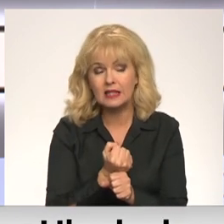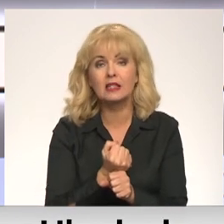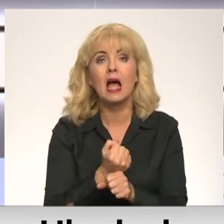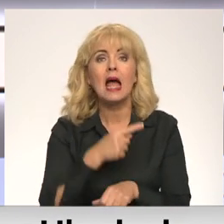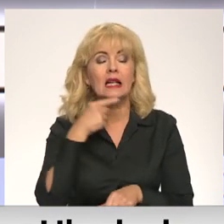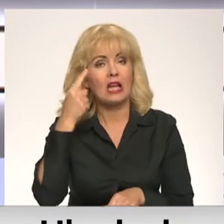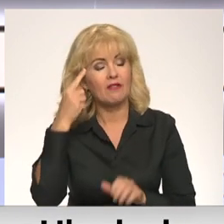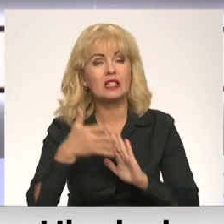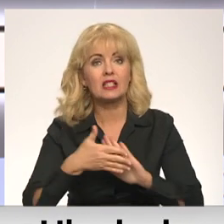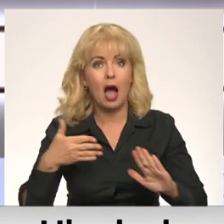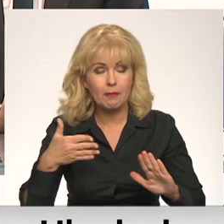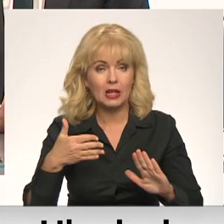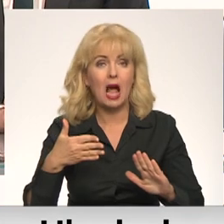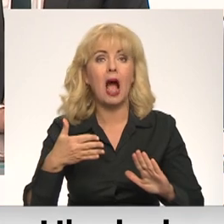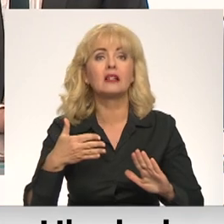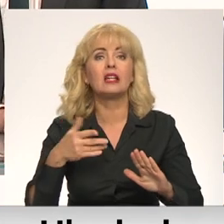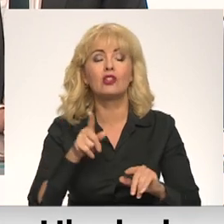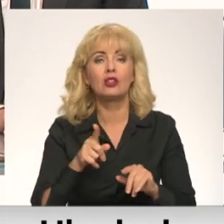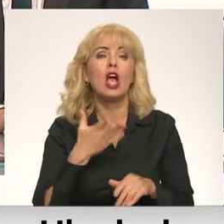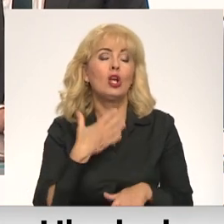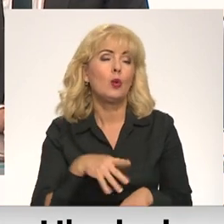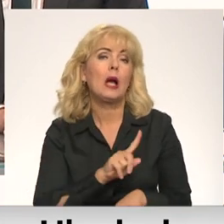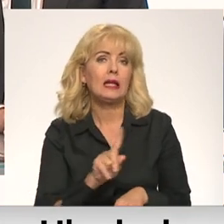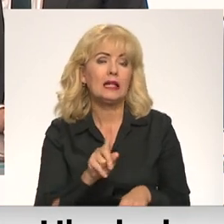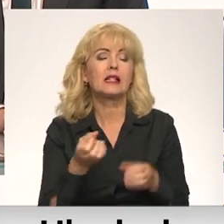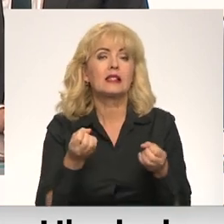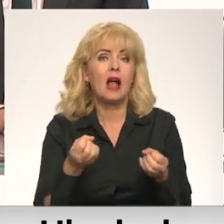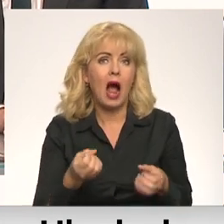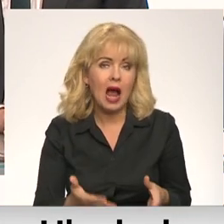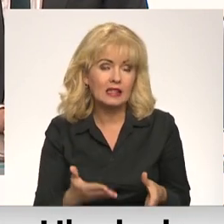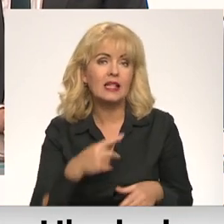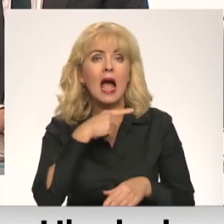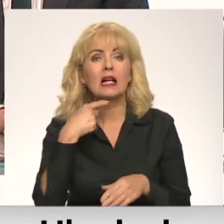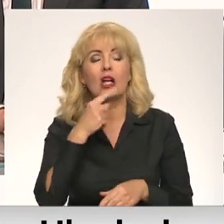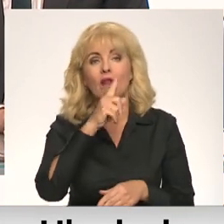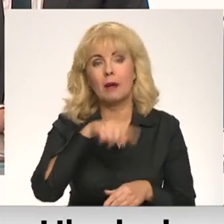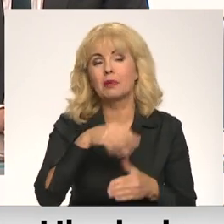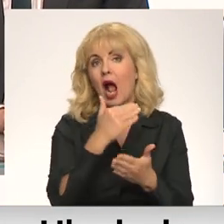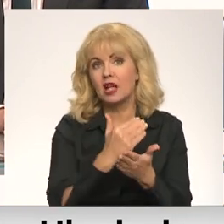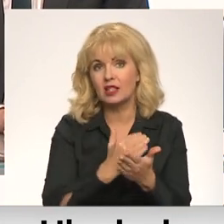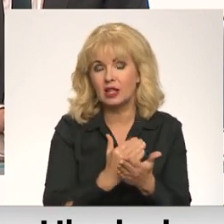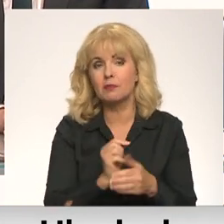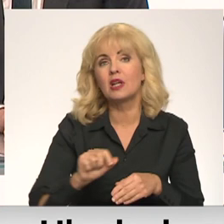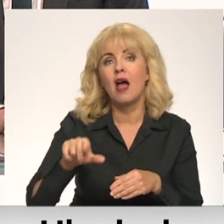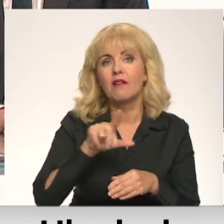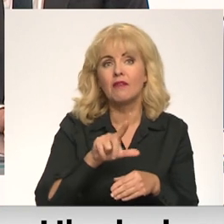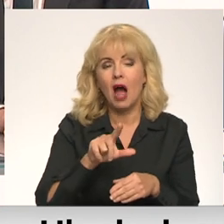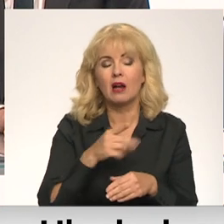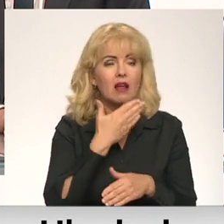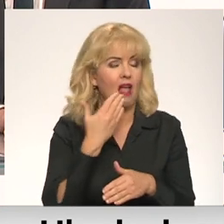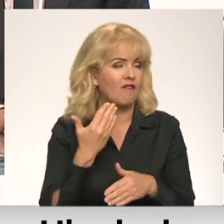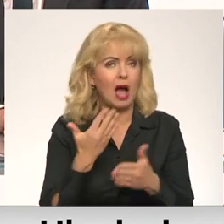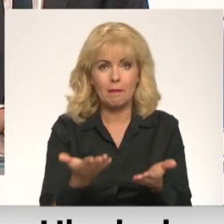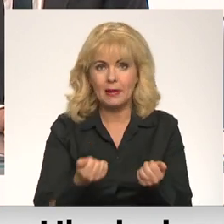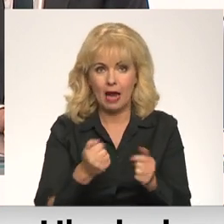Krievijā ņems virsroku. Ir pilnīgi skaidrs, ka Krievijas prasībās ir vairākas absolūti nepieņemamas lietas.